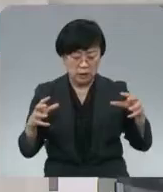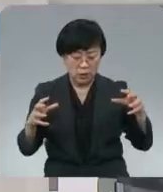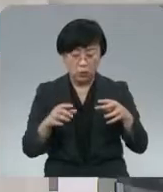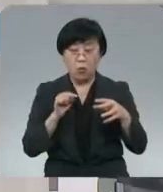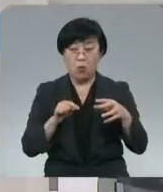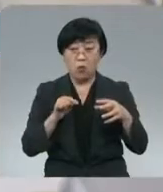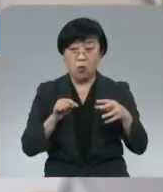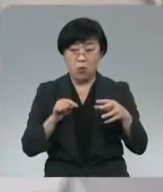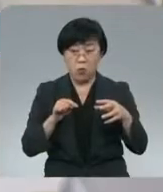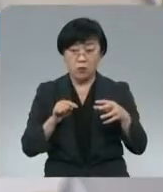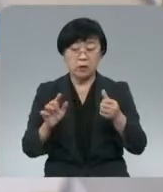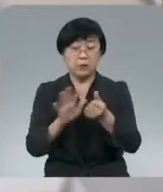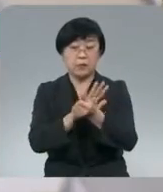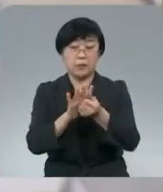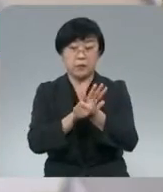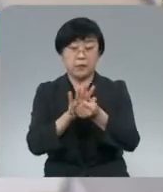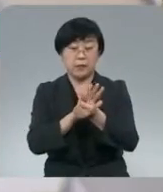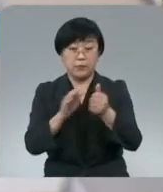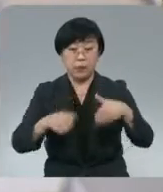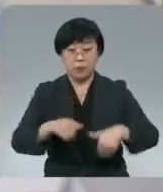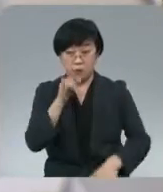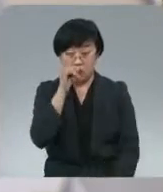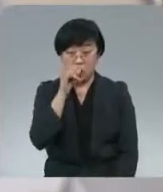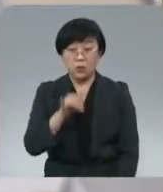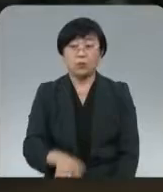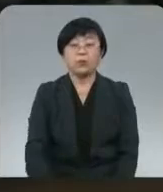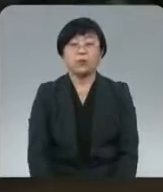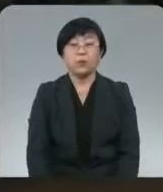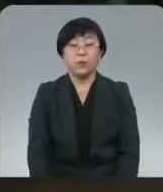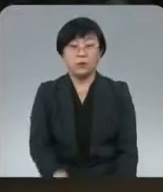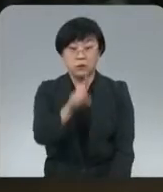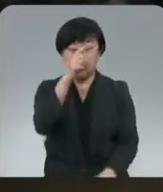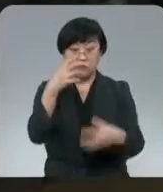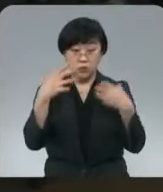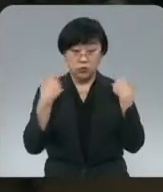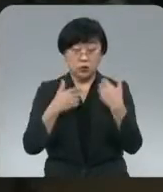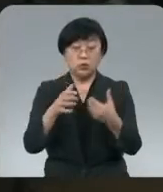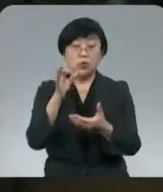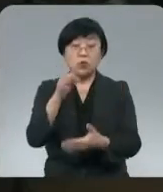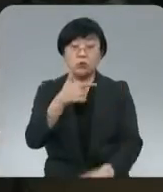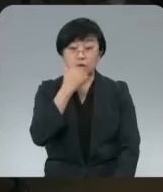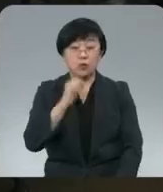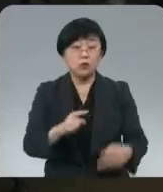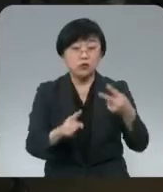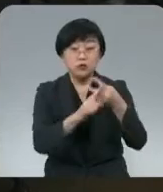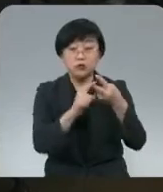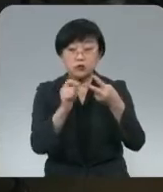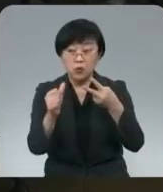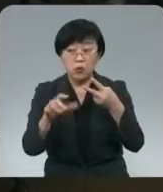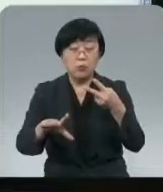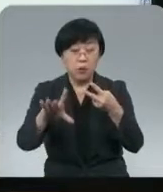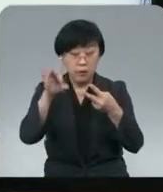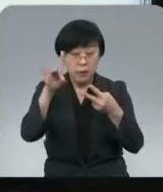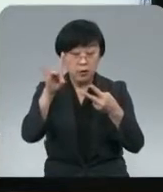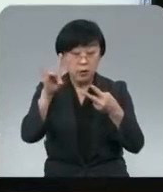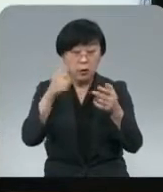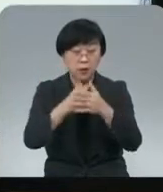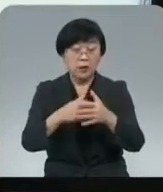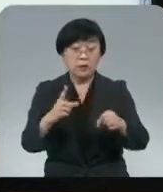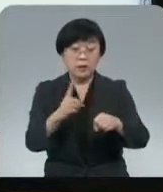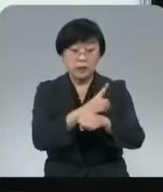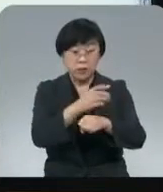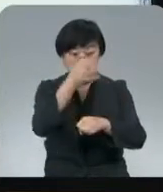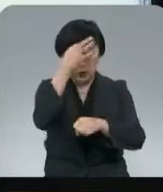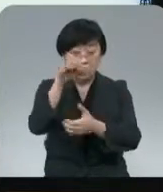layanan terpadu sebab diperlukan keterpaduan berbagai fasilitas atau sistem pemerintah Korea Selatan berencana akan memberikan dukungan dana